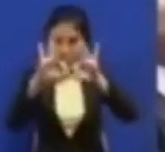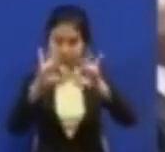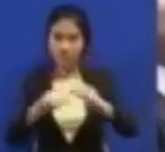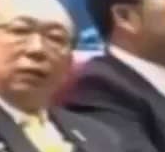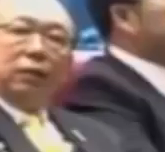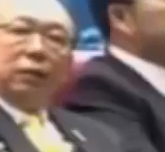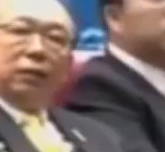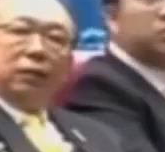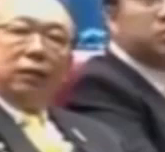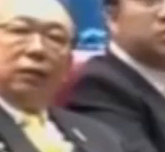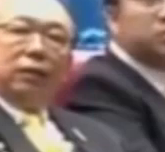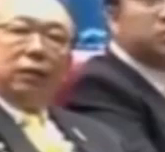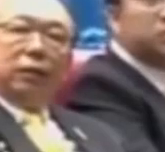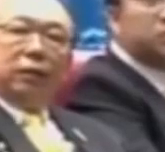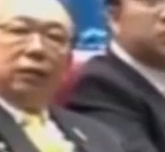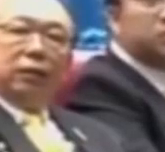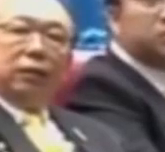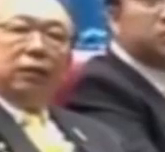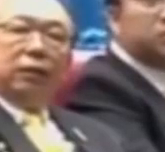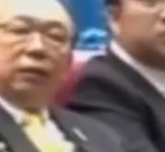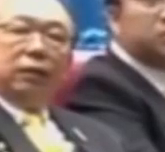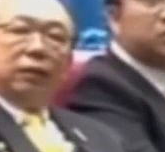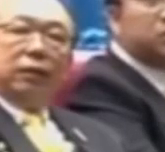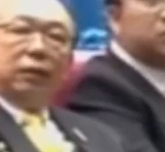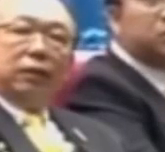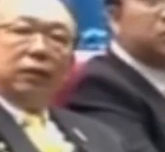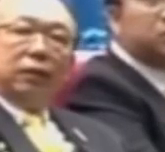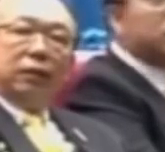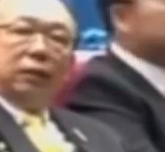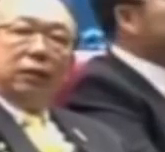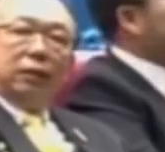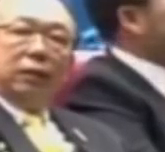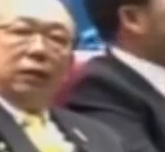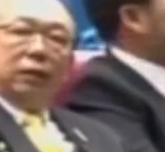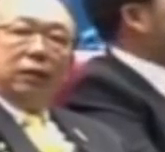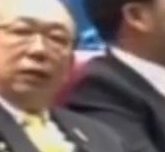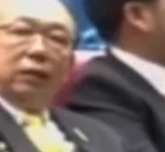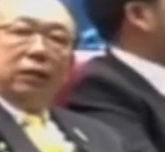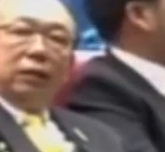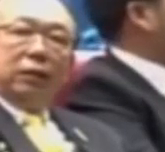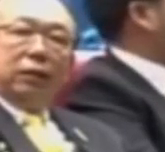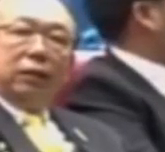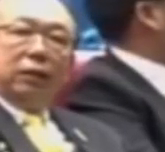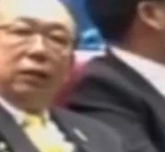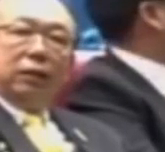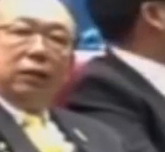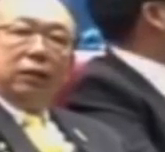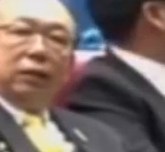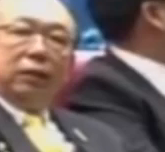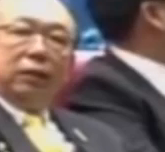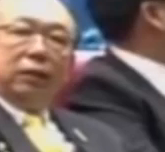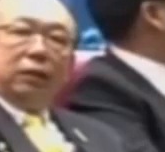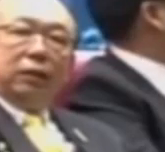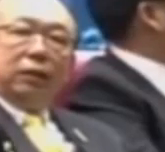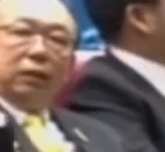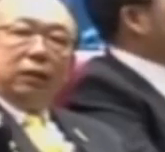ช้เสียงข้างมากมาแล้วก็เสนอแล้วก็รวบรัดให้ลงมติเลยผมอยากฝากเพื่อนสมาชิกทุกท่าน